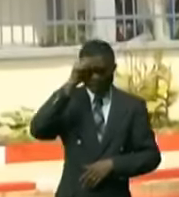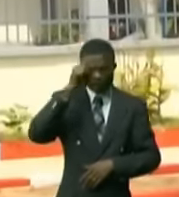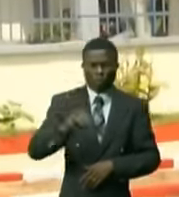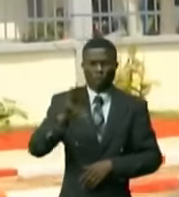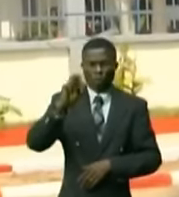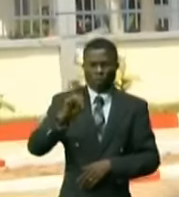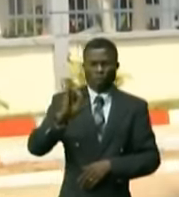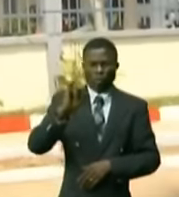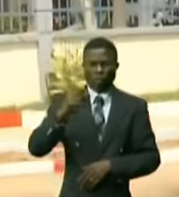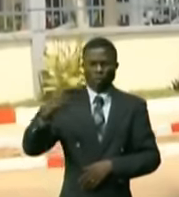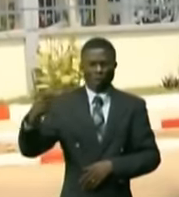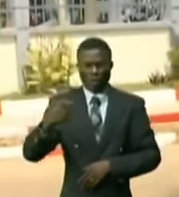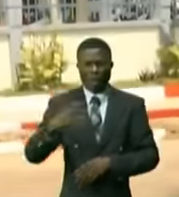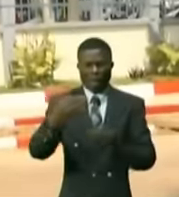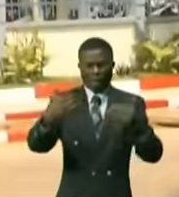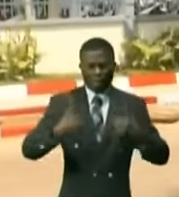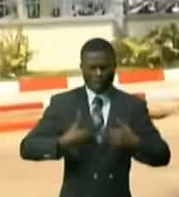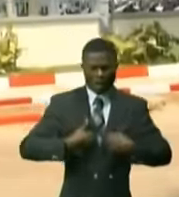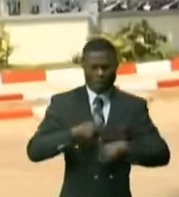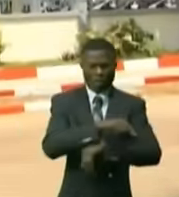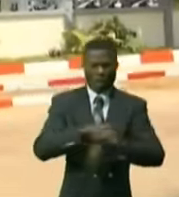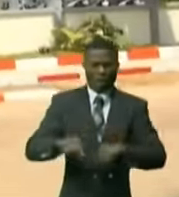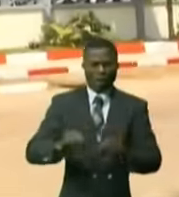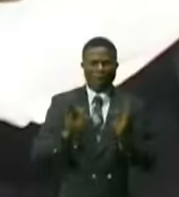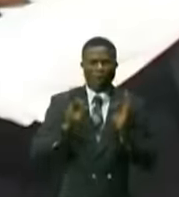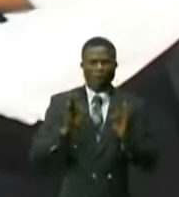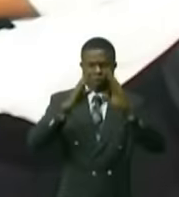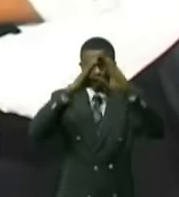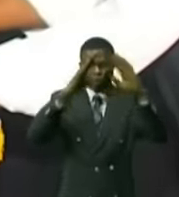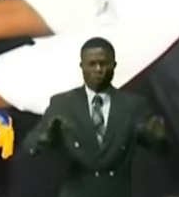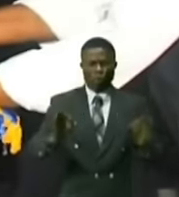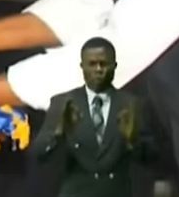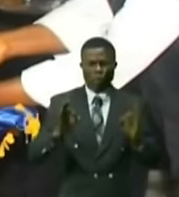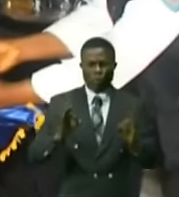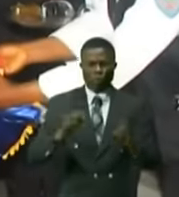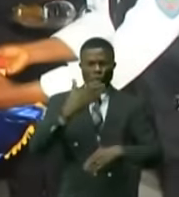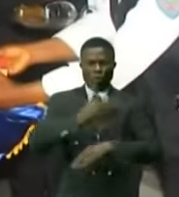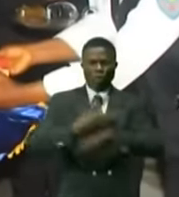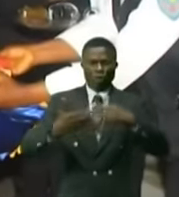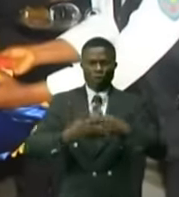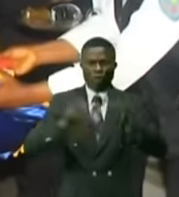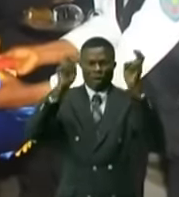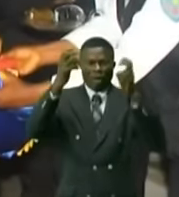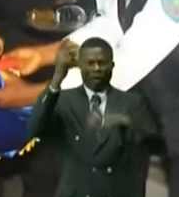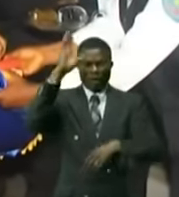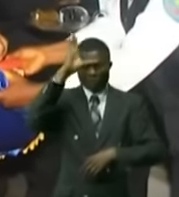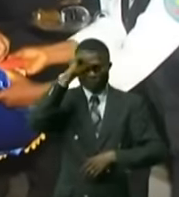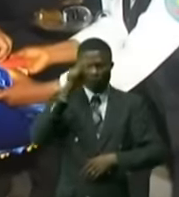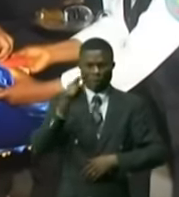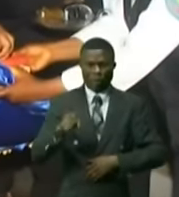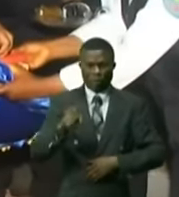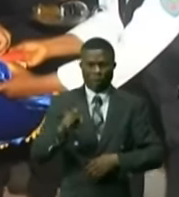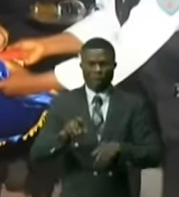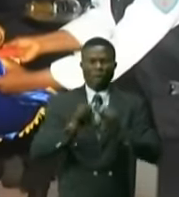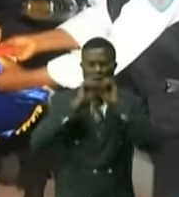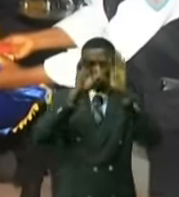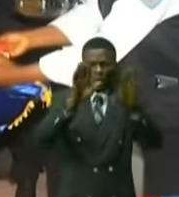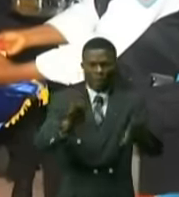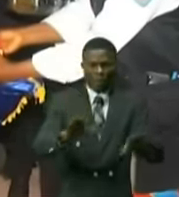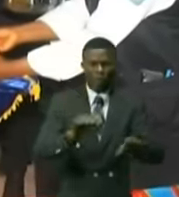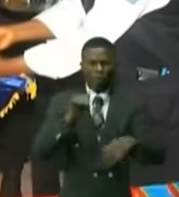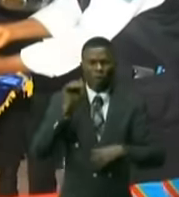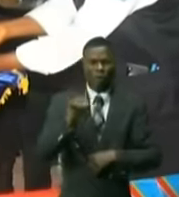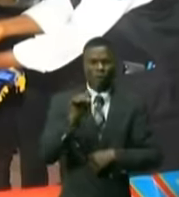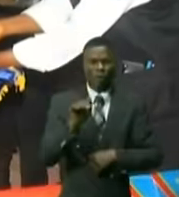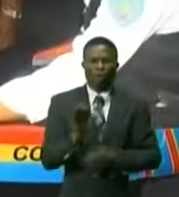un beau bâtiment administratif moderne, érigé en plein cœur du chef-lieu Bandunduville. L'inauguration par le directeur général de